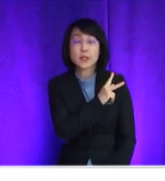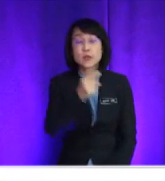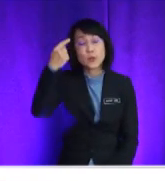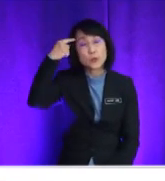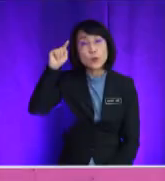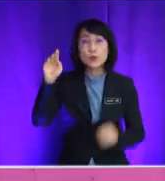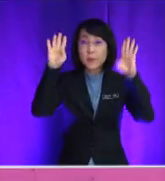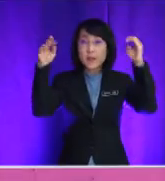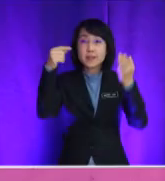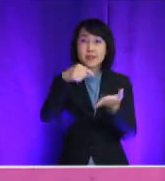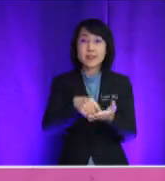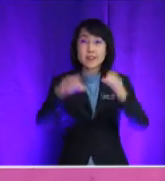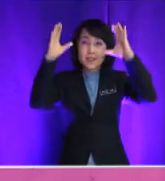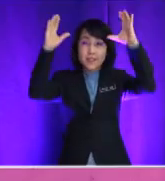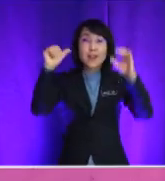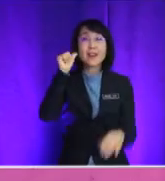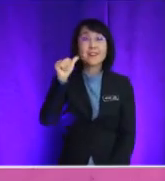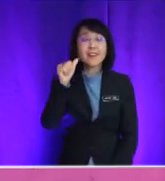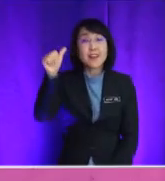ada Cikgu anitation